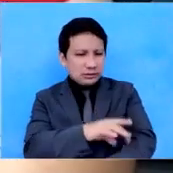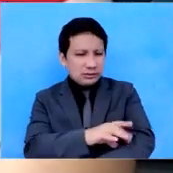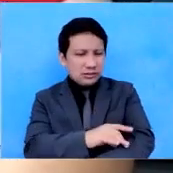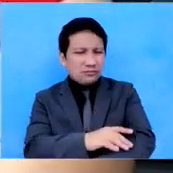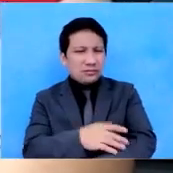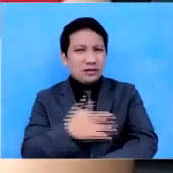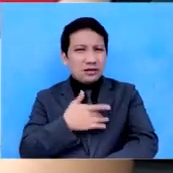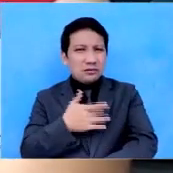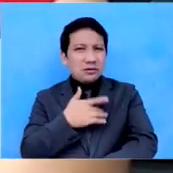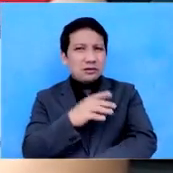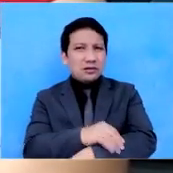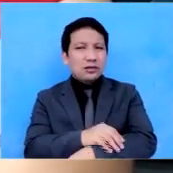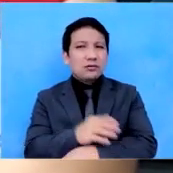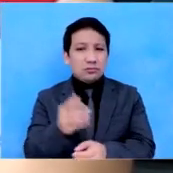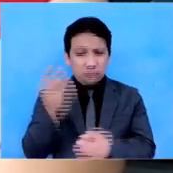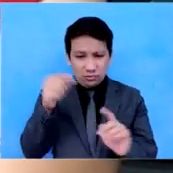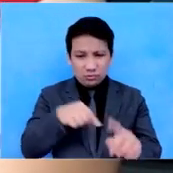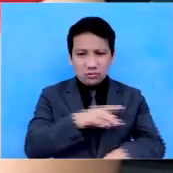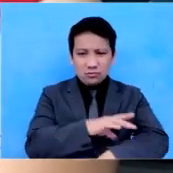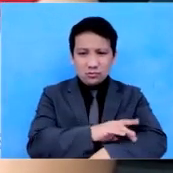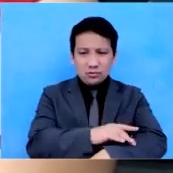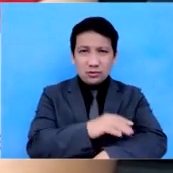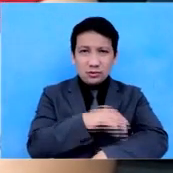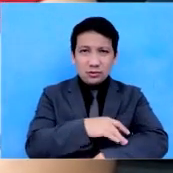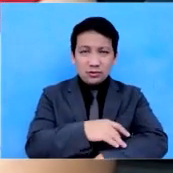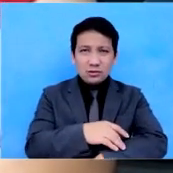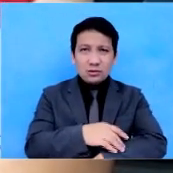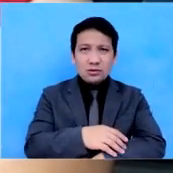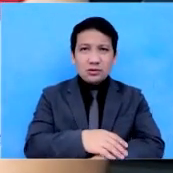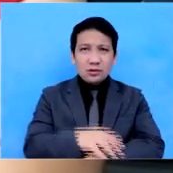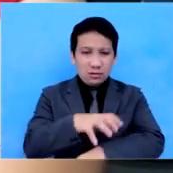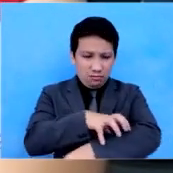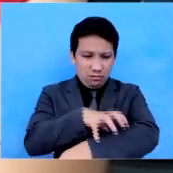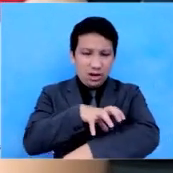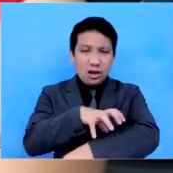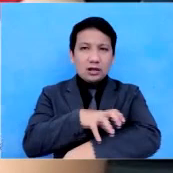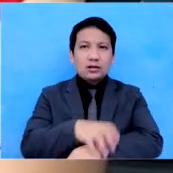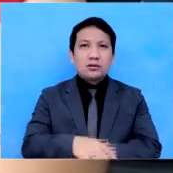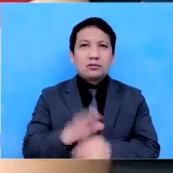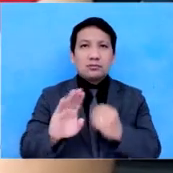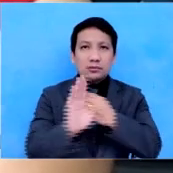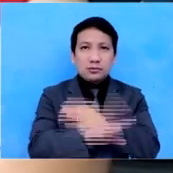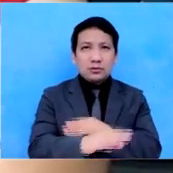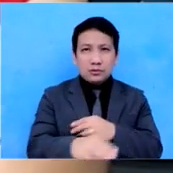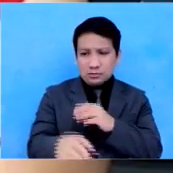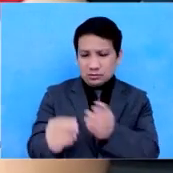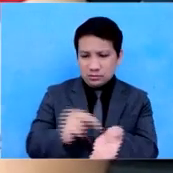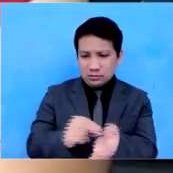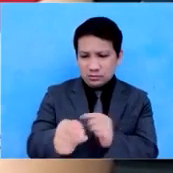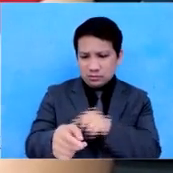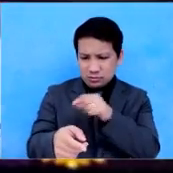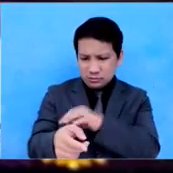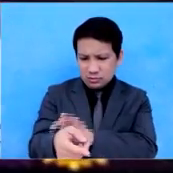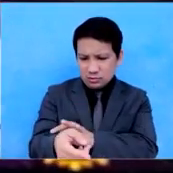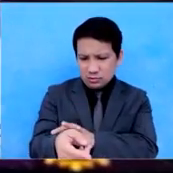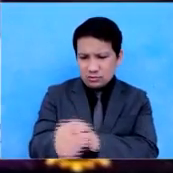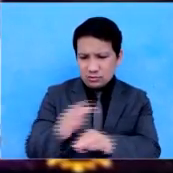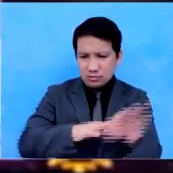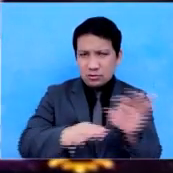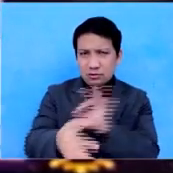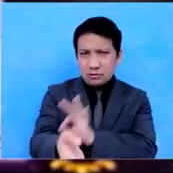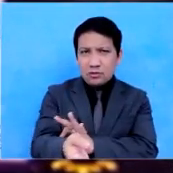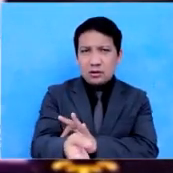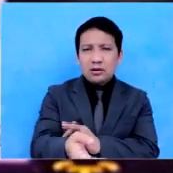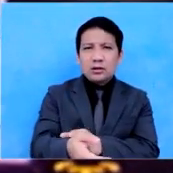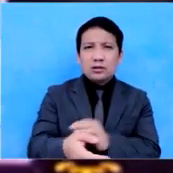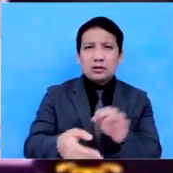So, sinabi ko, masakit talaga. Titinignan ko, magana siya. Di bumalik ako, nurse, pwede ba patingin ulit yung kamay ng anak ko? Sa x-ray